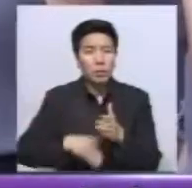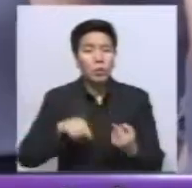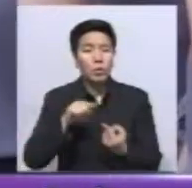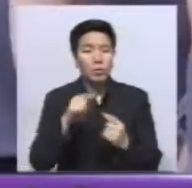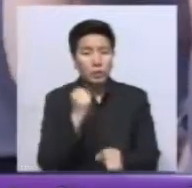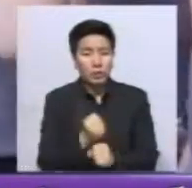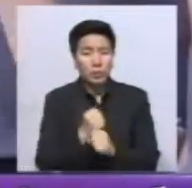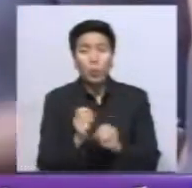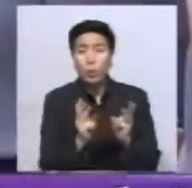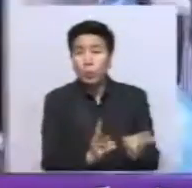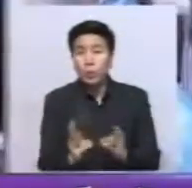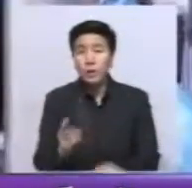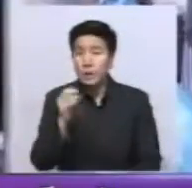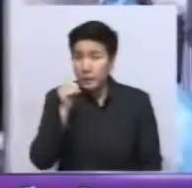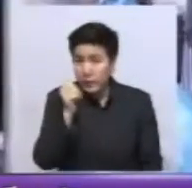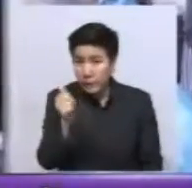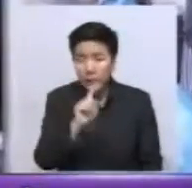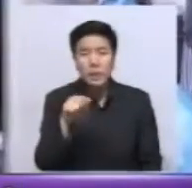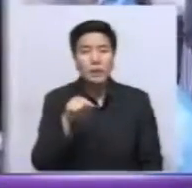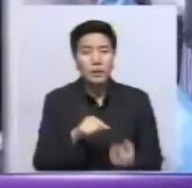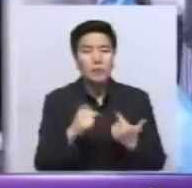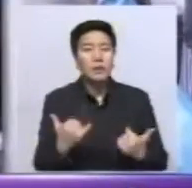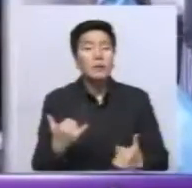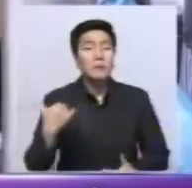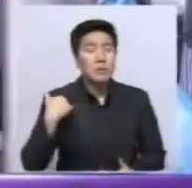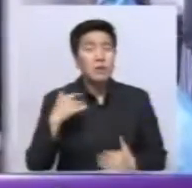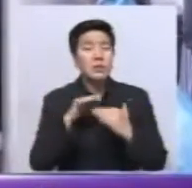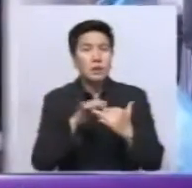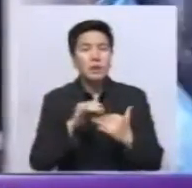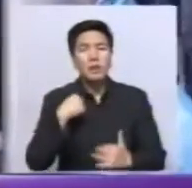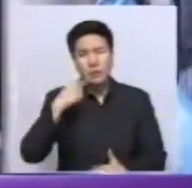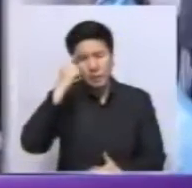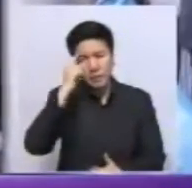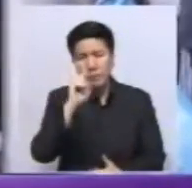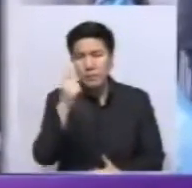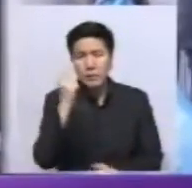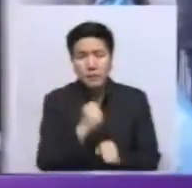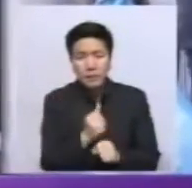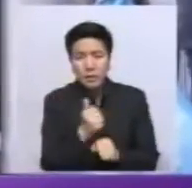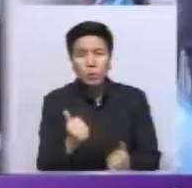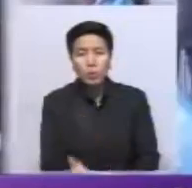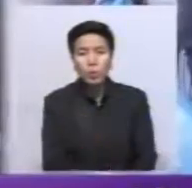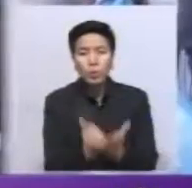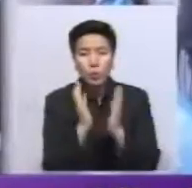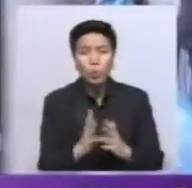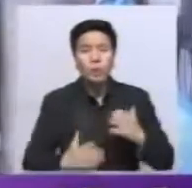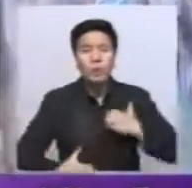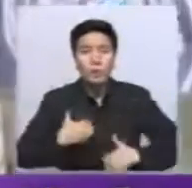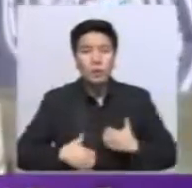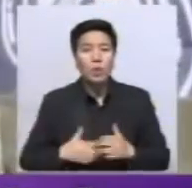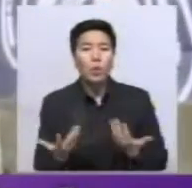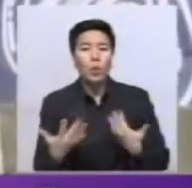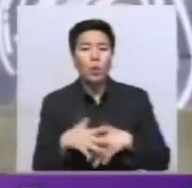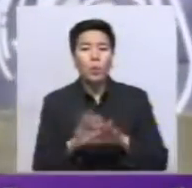ซึ่งทางออกที่ดีที่สุดคือการใช้สื่อที่มีอย่างสร้างสรรค์และช่วยเหลือประชาชนที่ได้รับความเดือดร้อนร่วมกับภาครัฐ